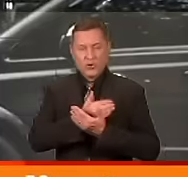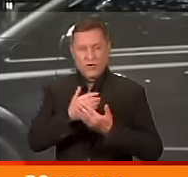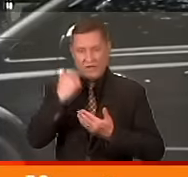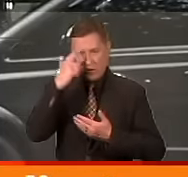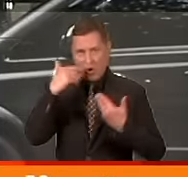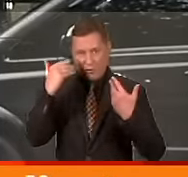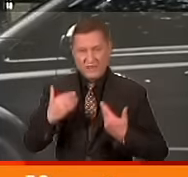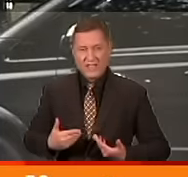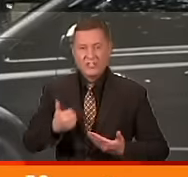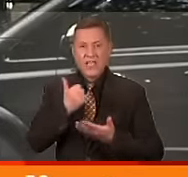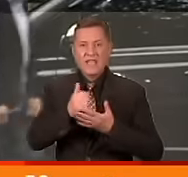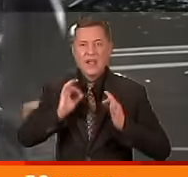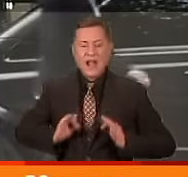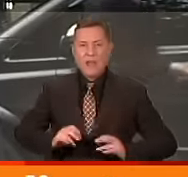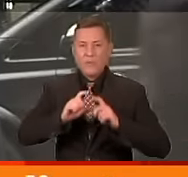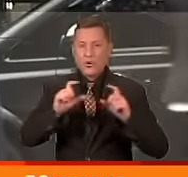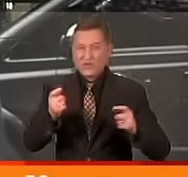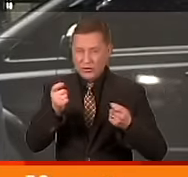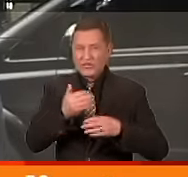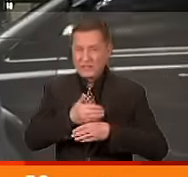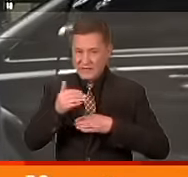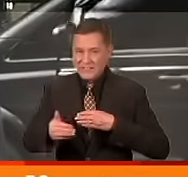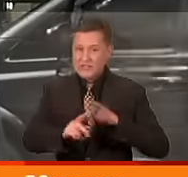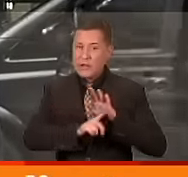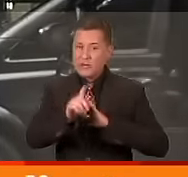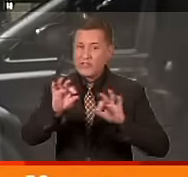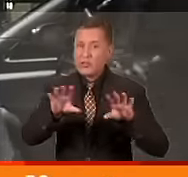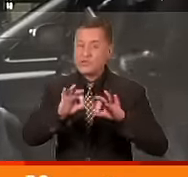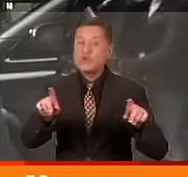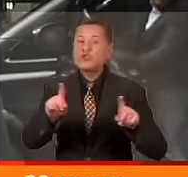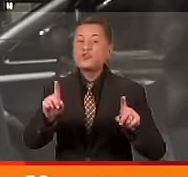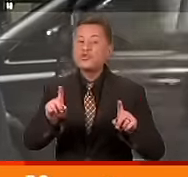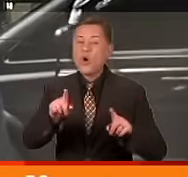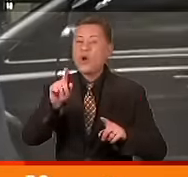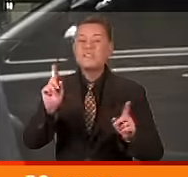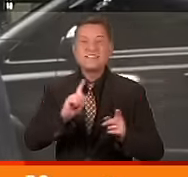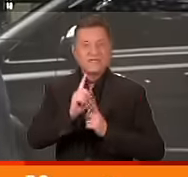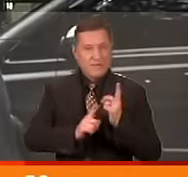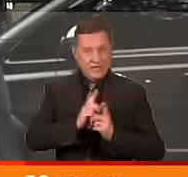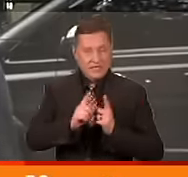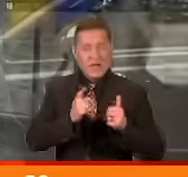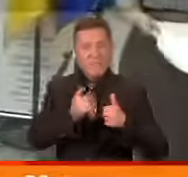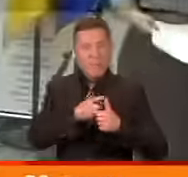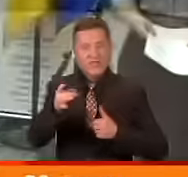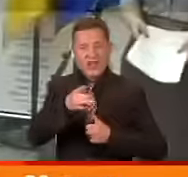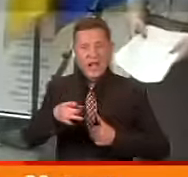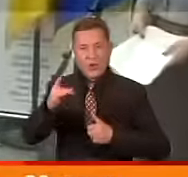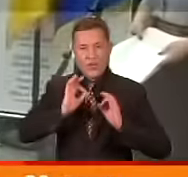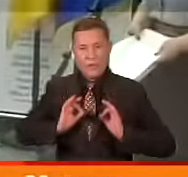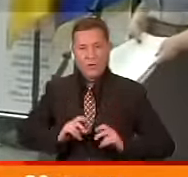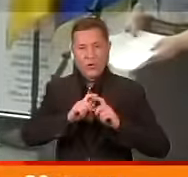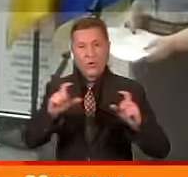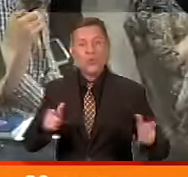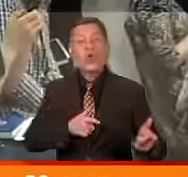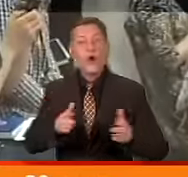Генеральній прокуратурі. Втім, про них трошечки пізніше. Для початку я розповім трохи, що саме зміниться. Ну, по-перше, районні прокурори,